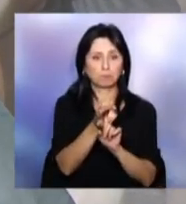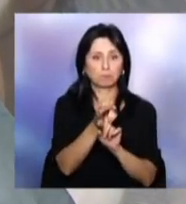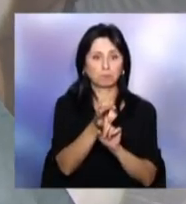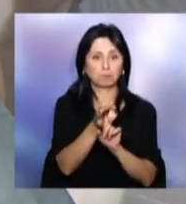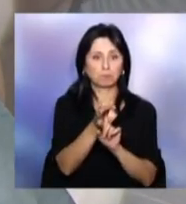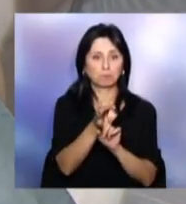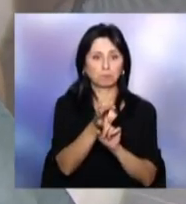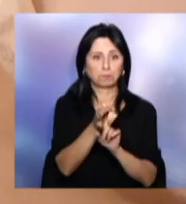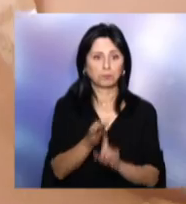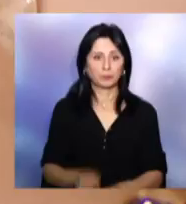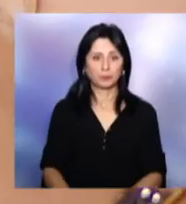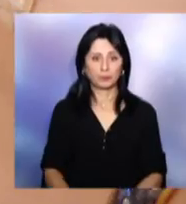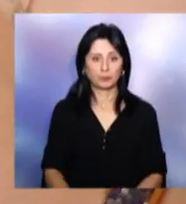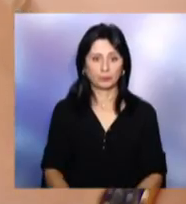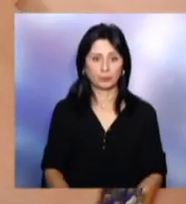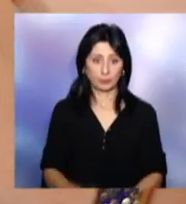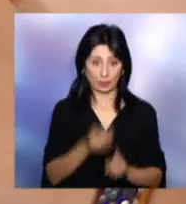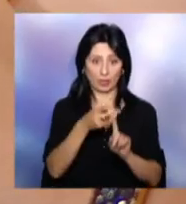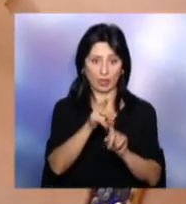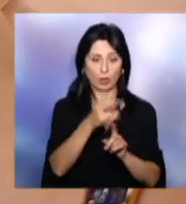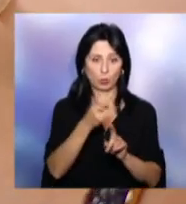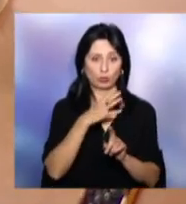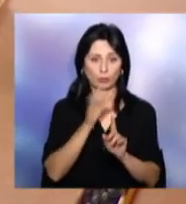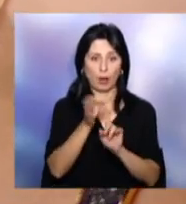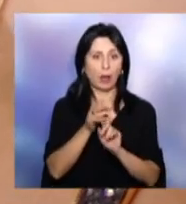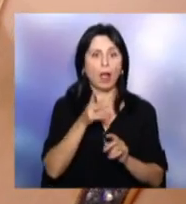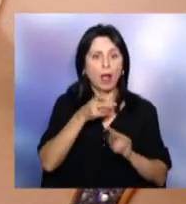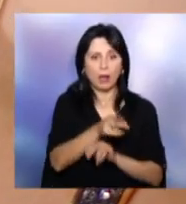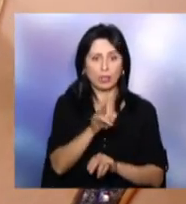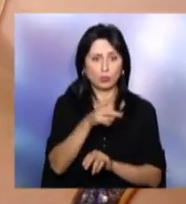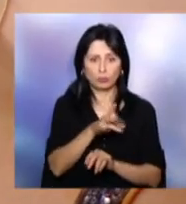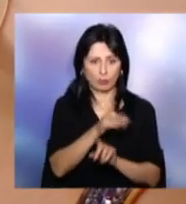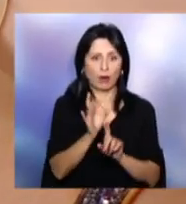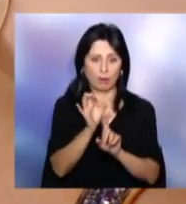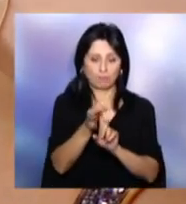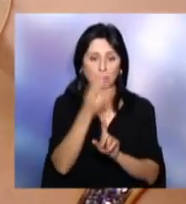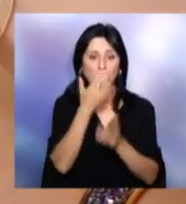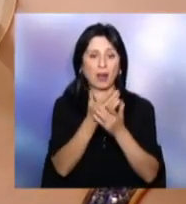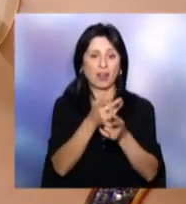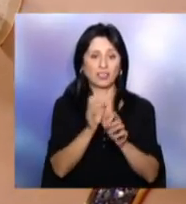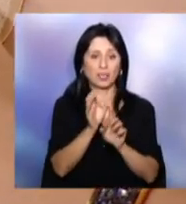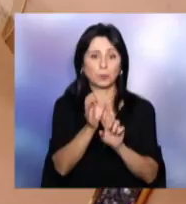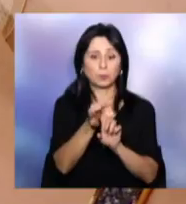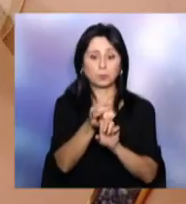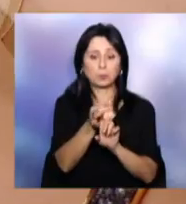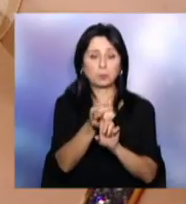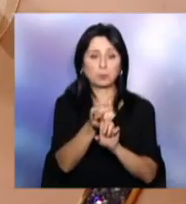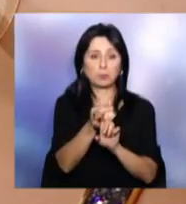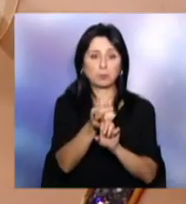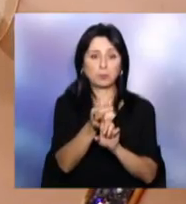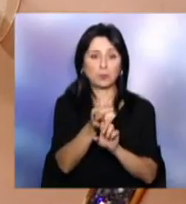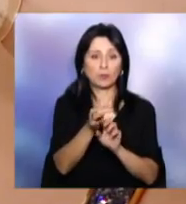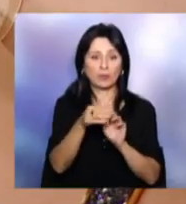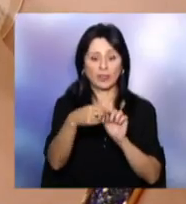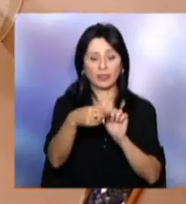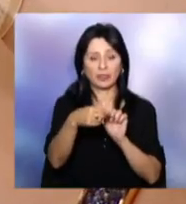იდეალურად. მოერგო სტომა. დია. ანუ არა გვაქვს ადგილი დარჩენილი სტომას, იმის ჩანთის კიდესა და სტომას შორის.